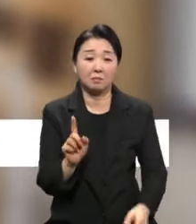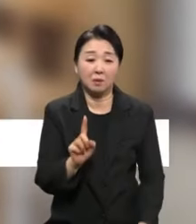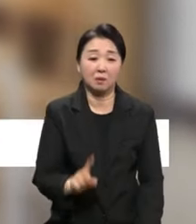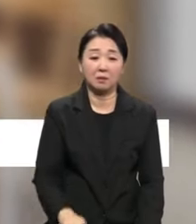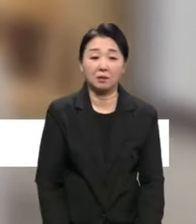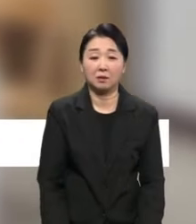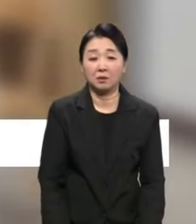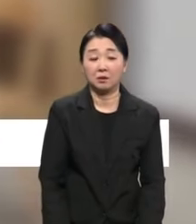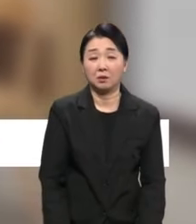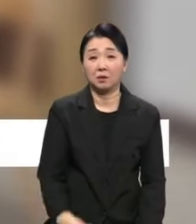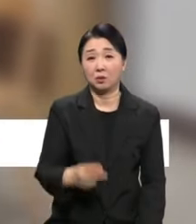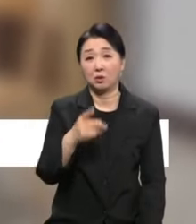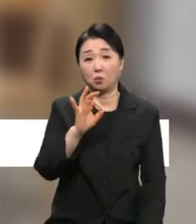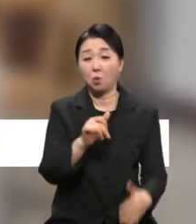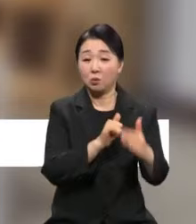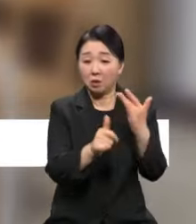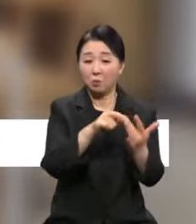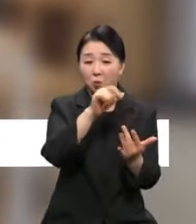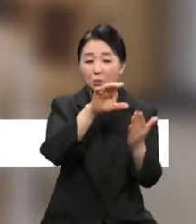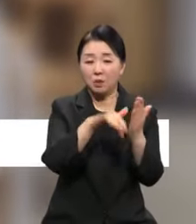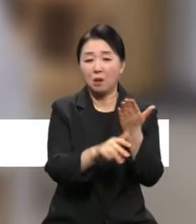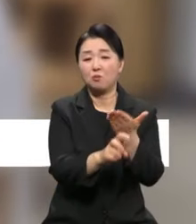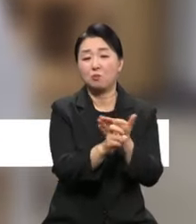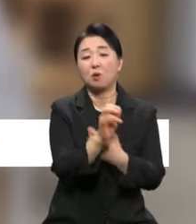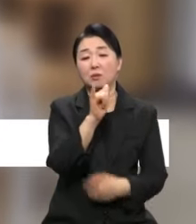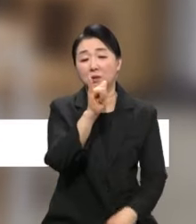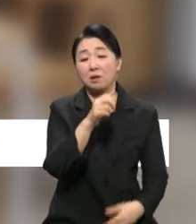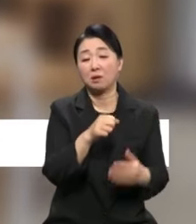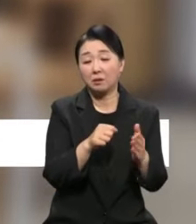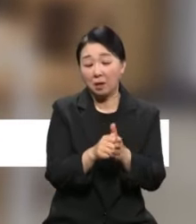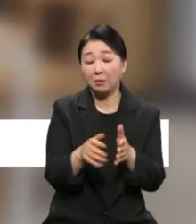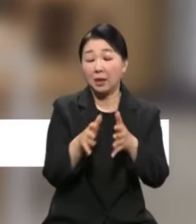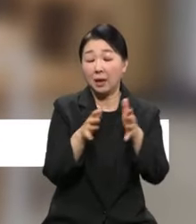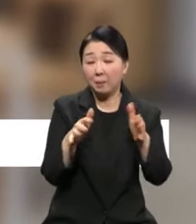뽑는 과정에서 불법적인 게 있어서 이제 선관위가